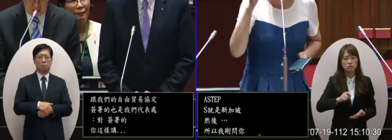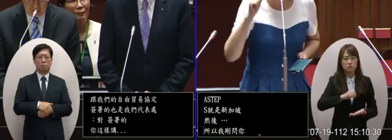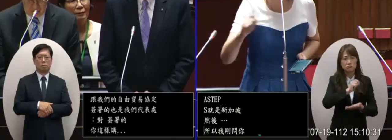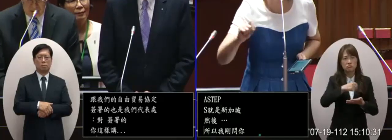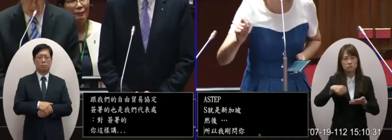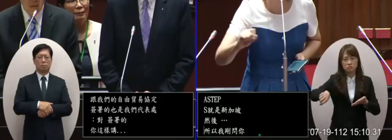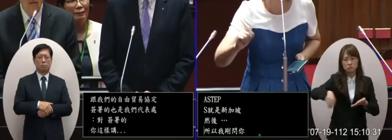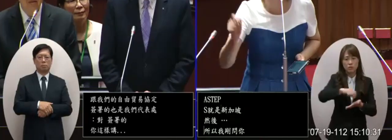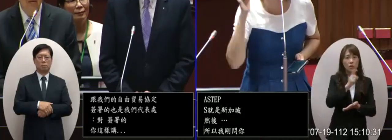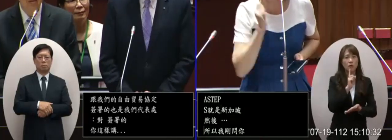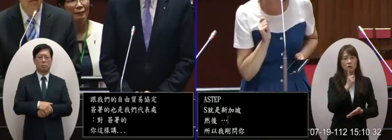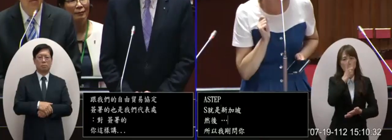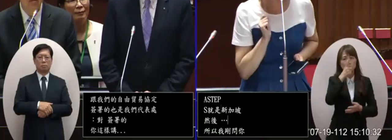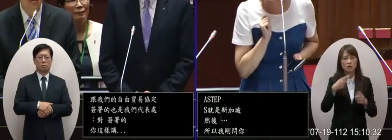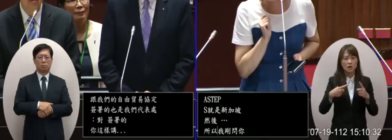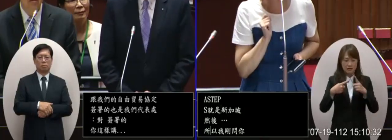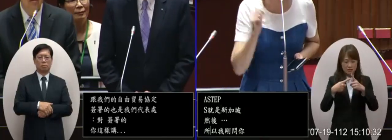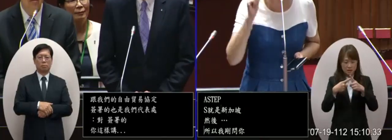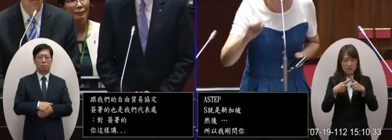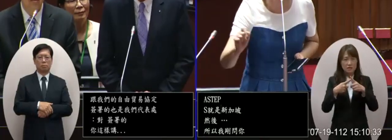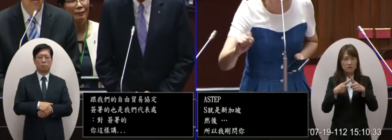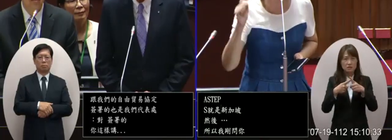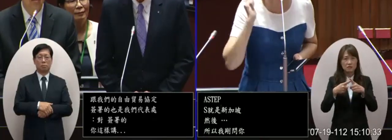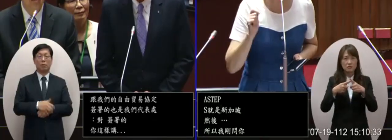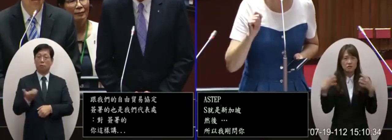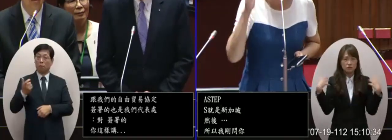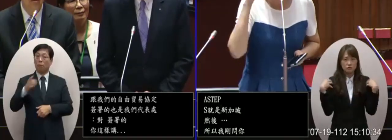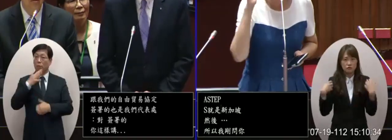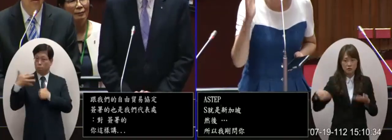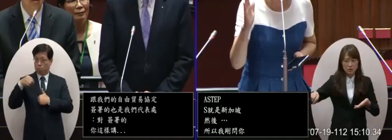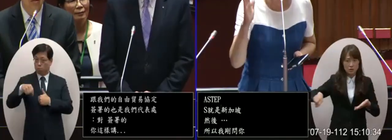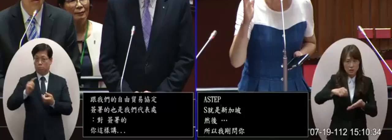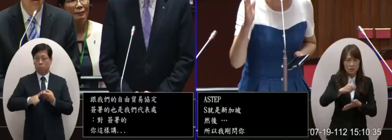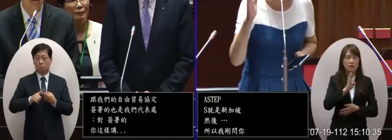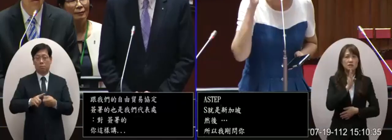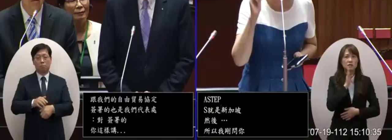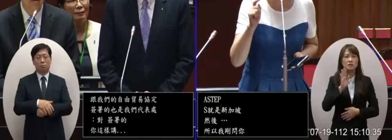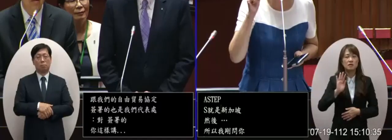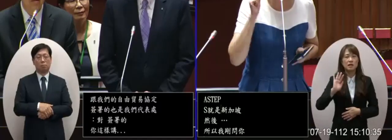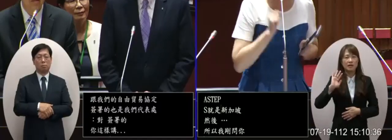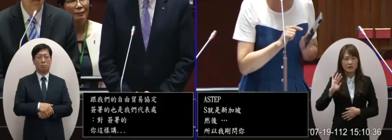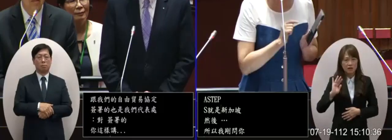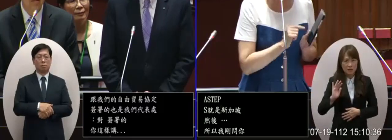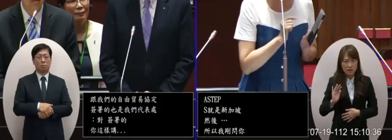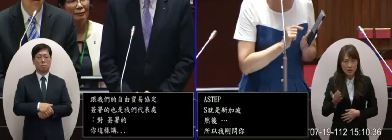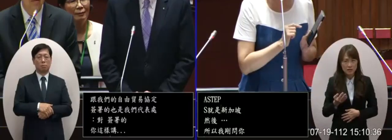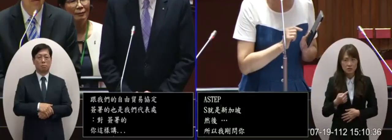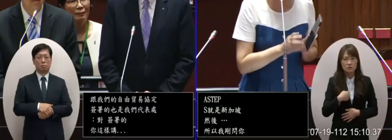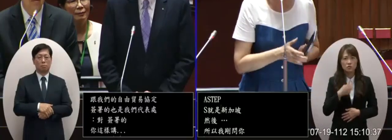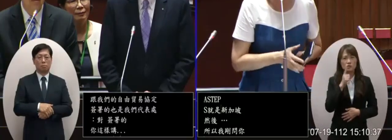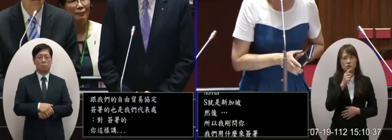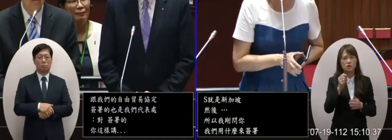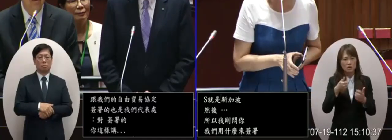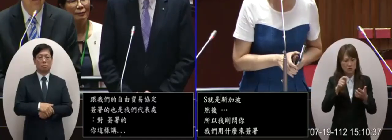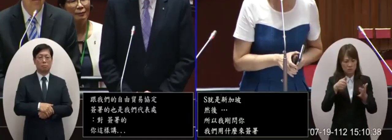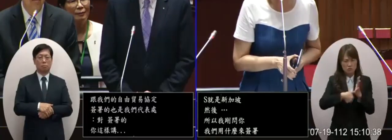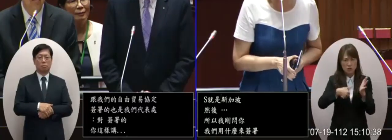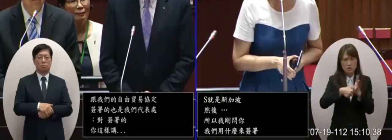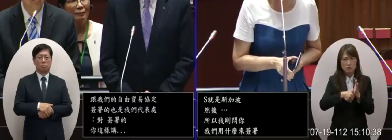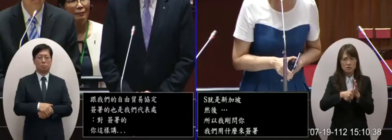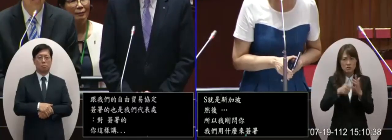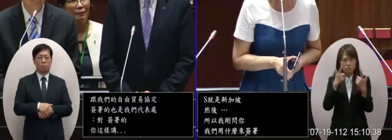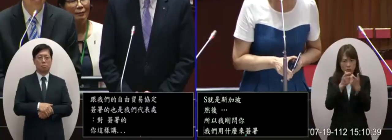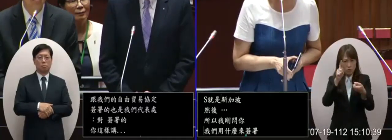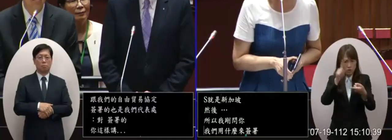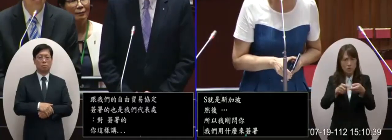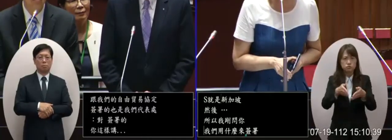人 ，sign 当然是人，对不对？或者是机构？ 你刚刚是问这个吗？ 但是我说必也证明乎，部长，我真的